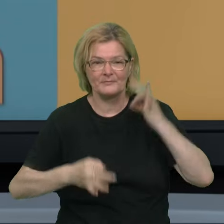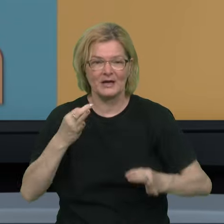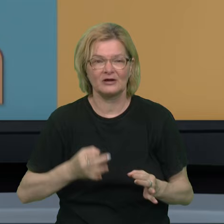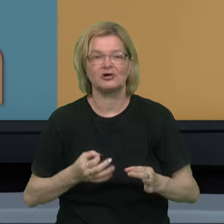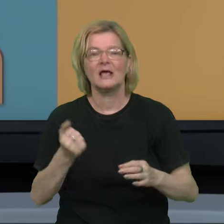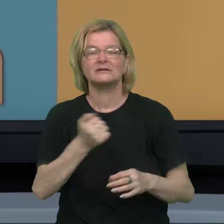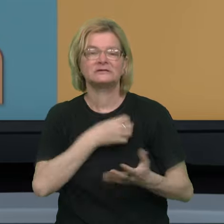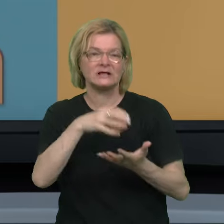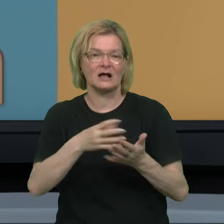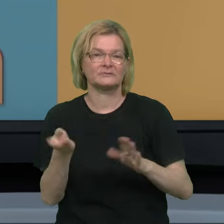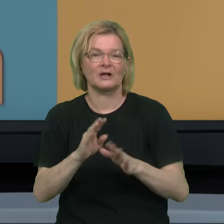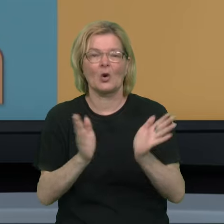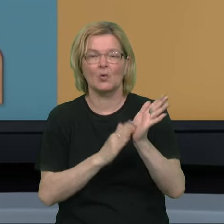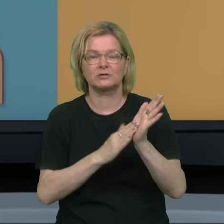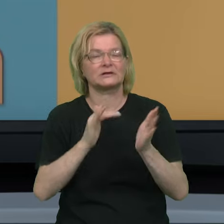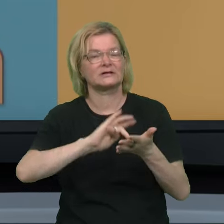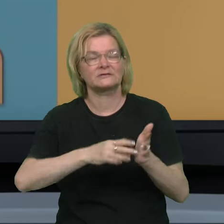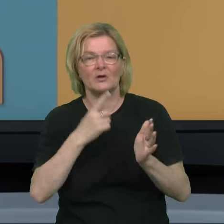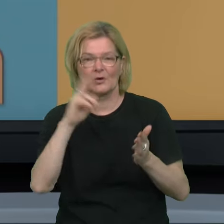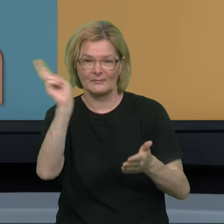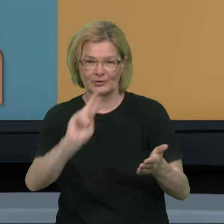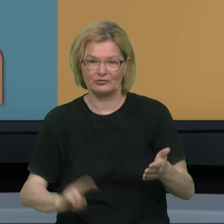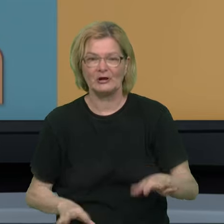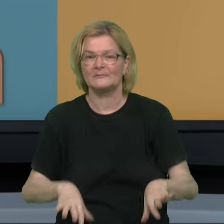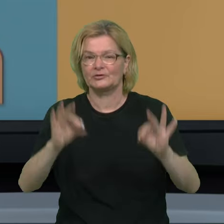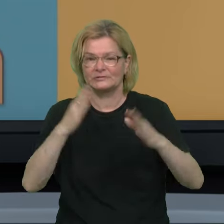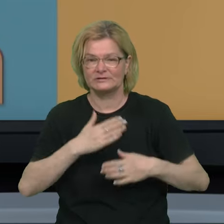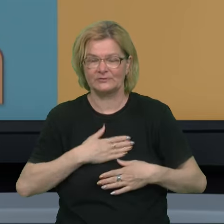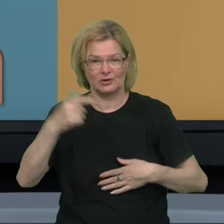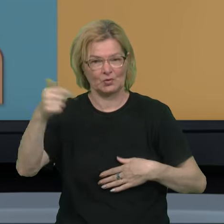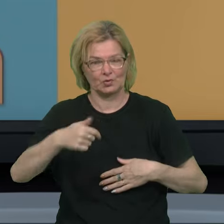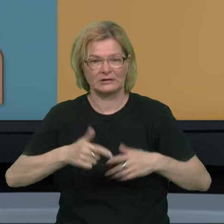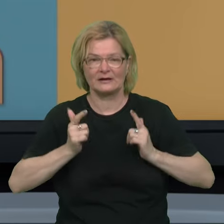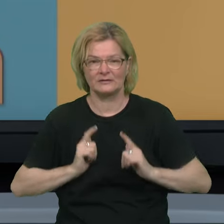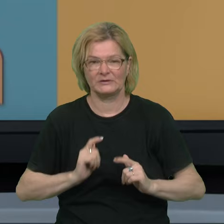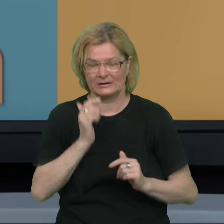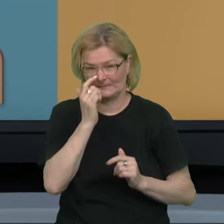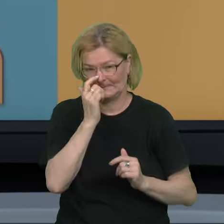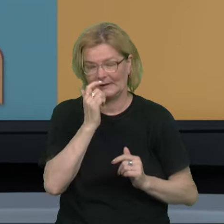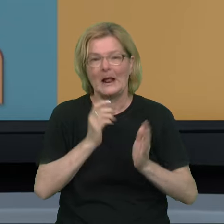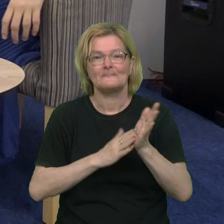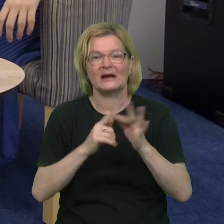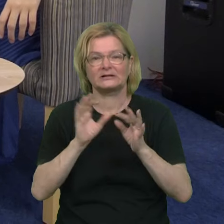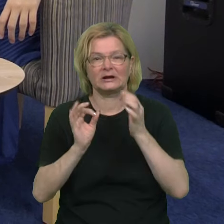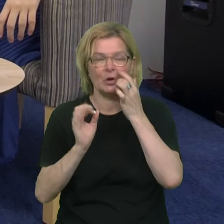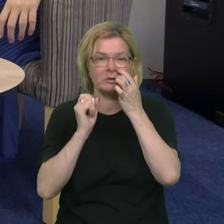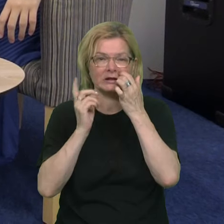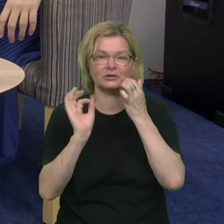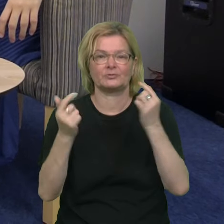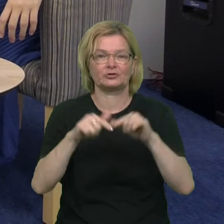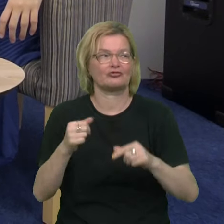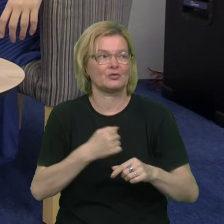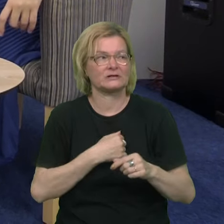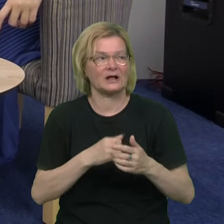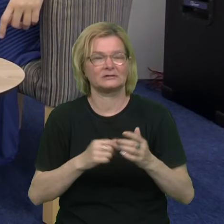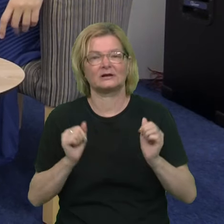smije i plače. U Zadru je predstavila knjigu Huzur, u želju da svi koji je pročitaju pronađu svoj unutarnji mir. Martina, dobar dan,